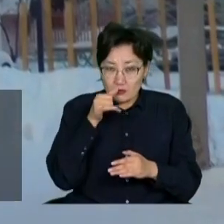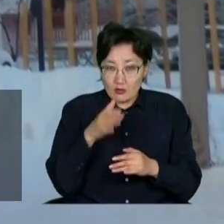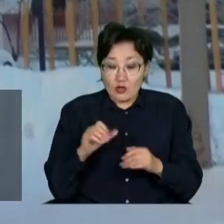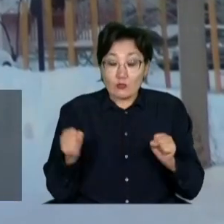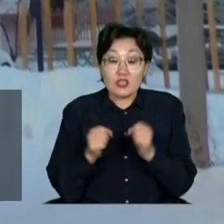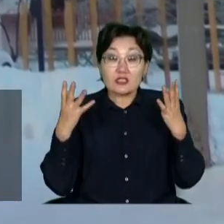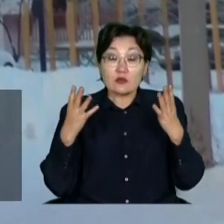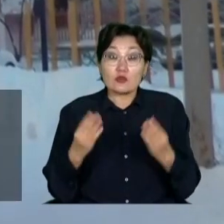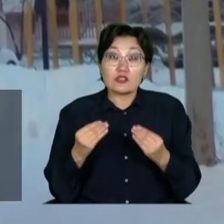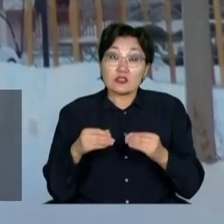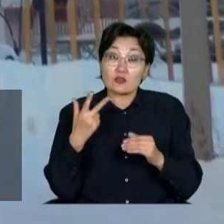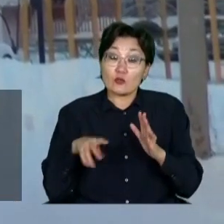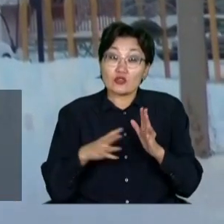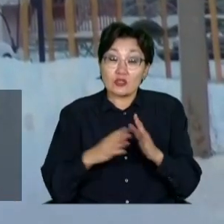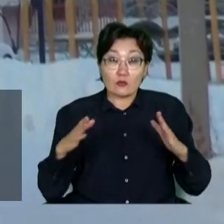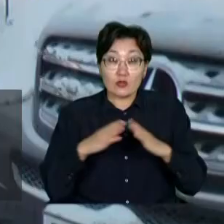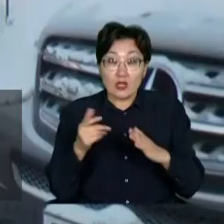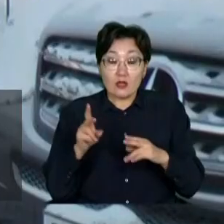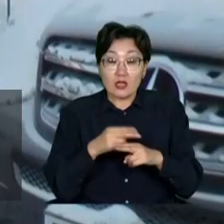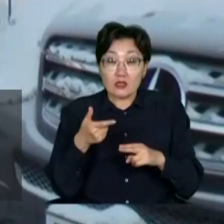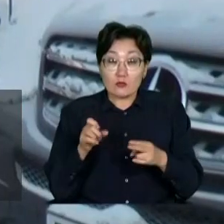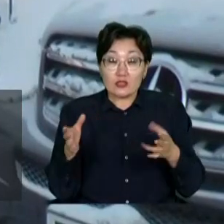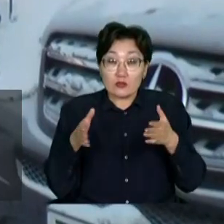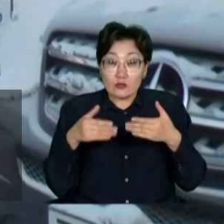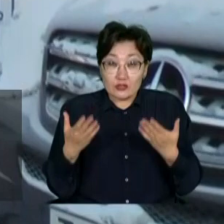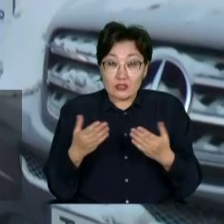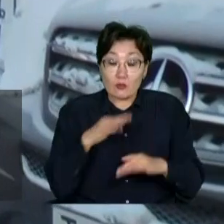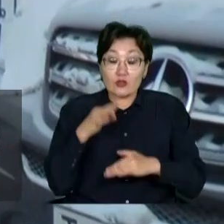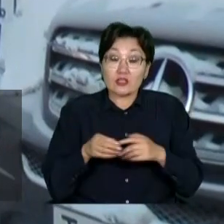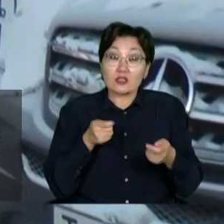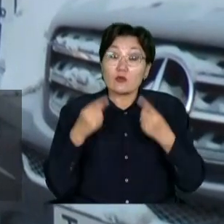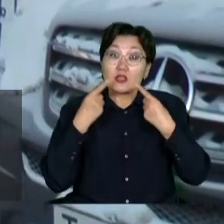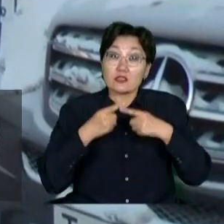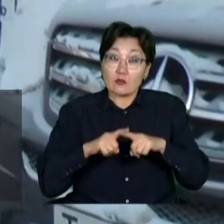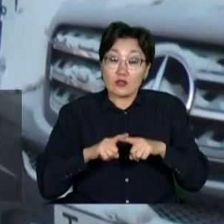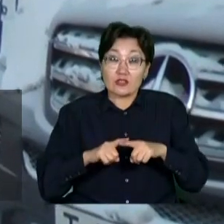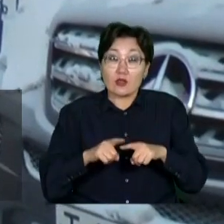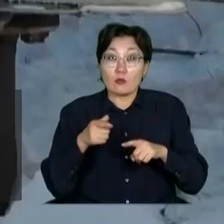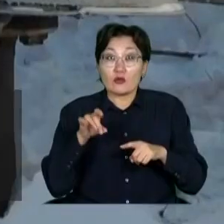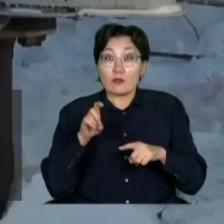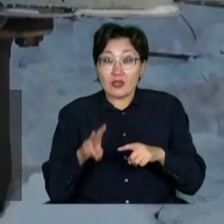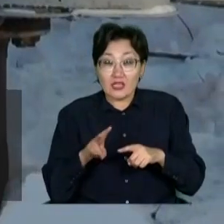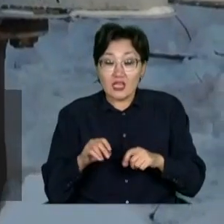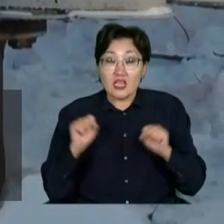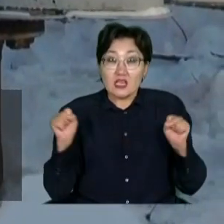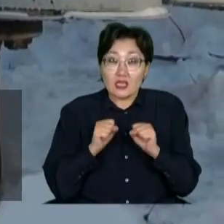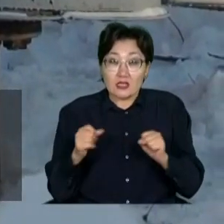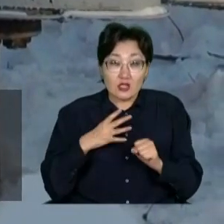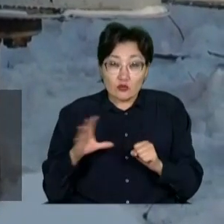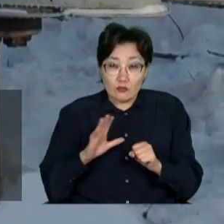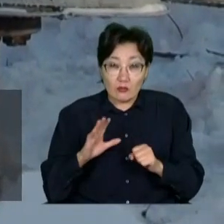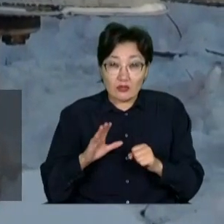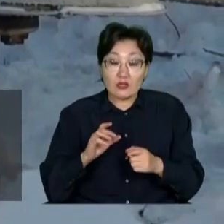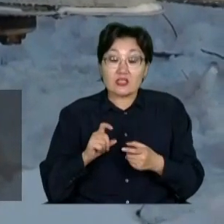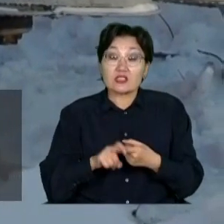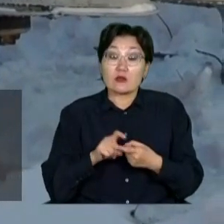Аязды күндері қаладағы 39 үй көгілдір отынсыз қалды. Мұны жауаптылар техникалық пропанның қатты аязға төзімді болмауымен байланыстырып